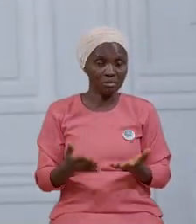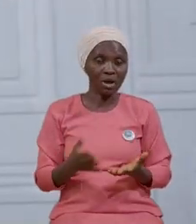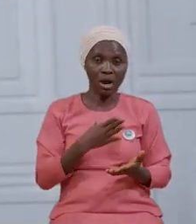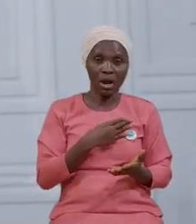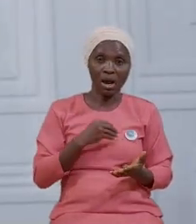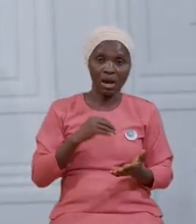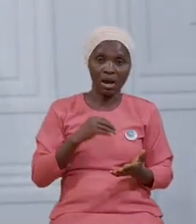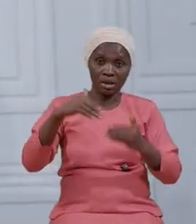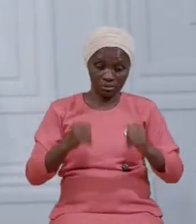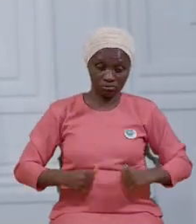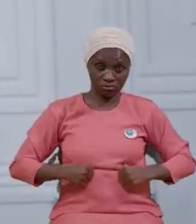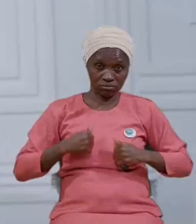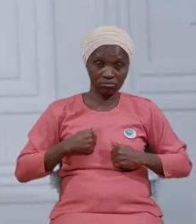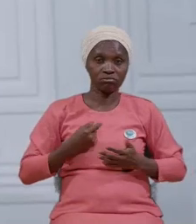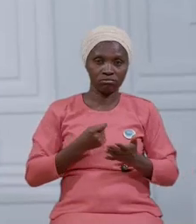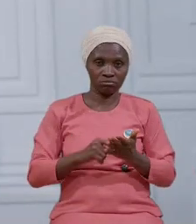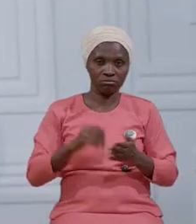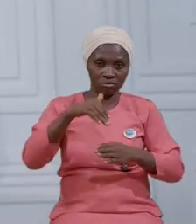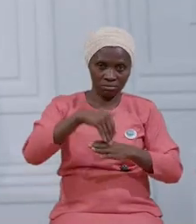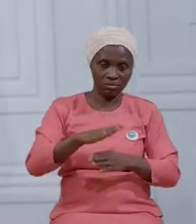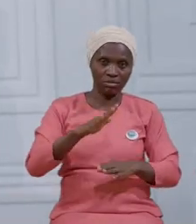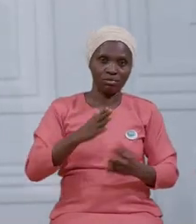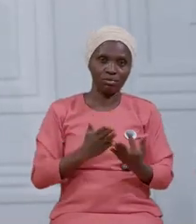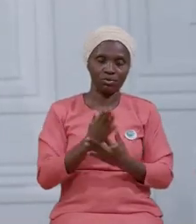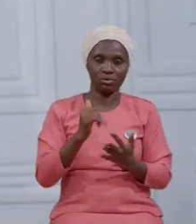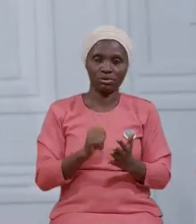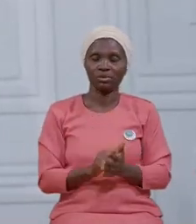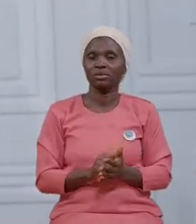adresse par SMS ou bien par WhatsApp.